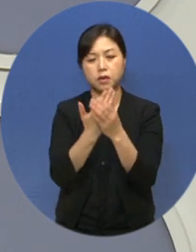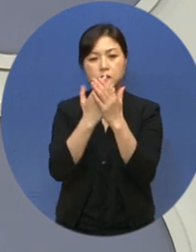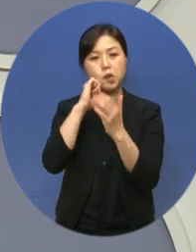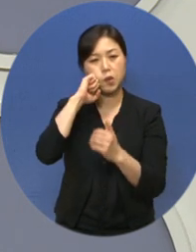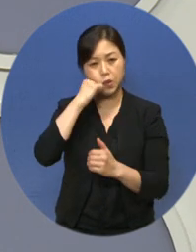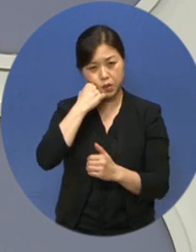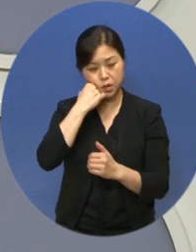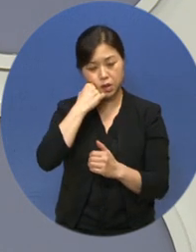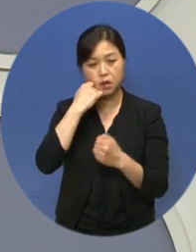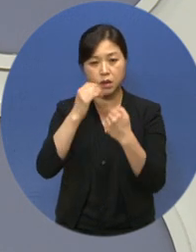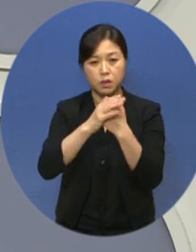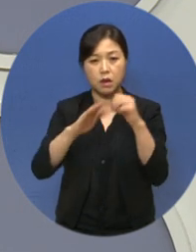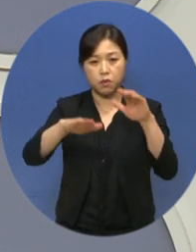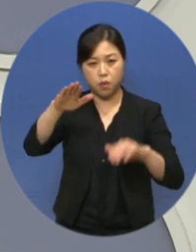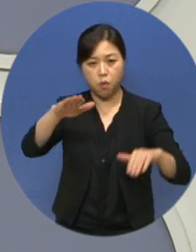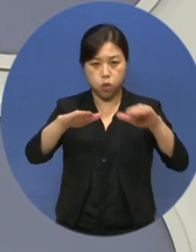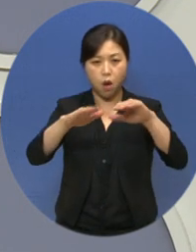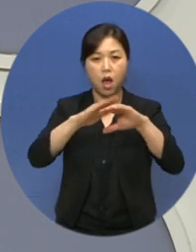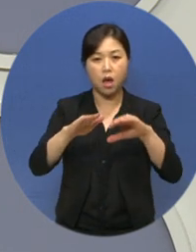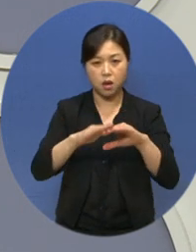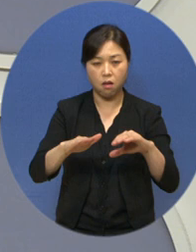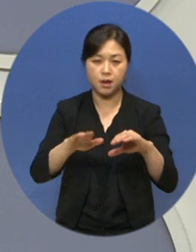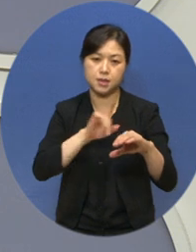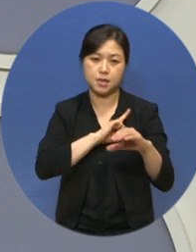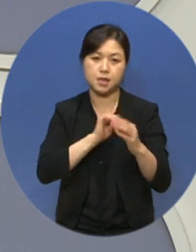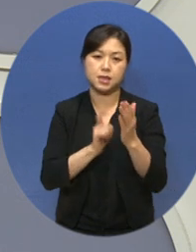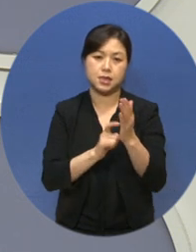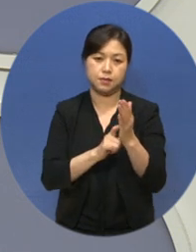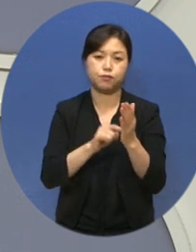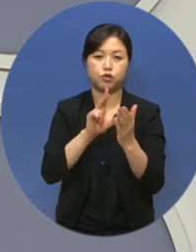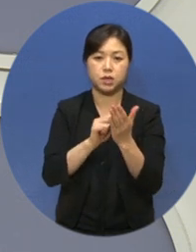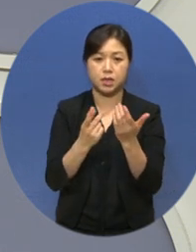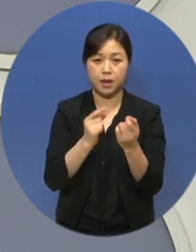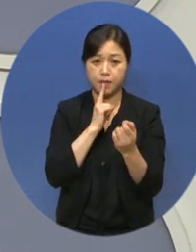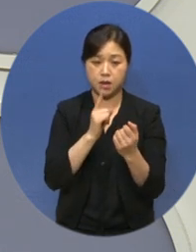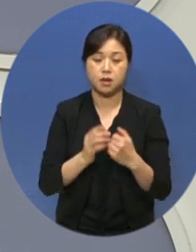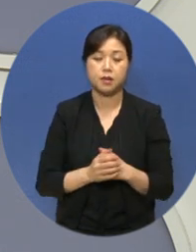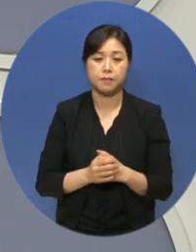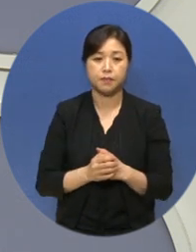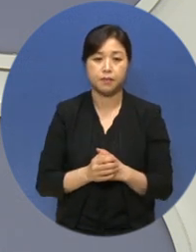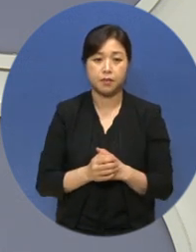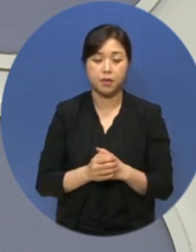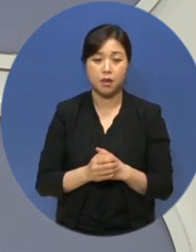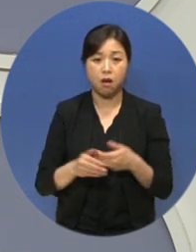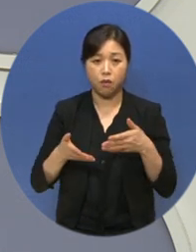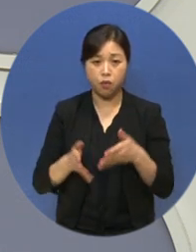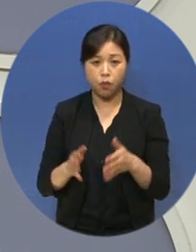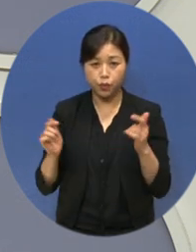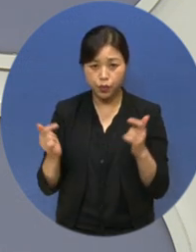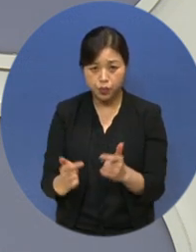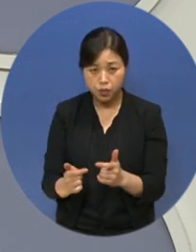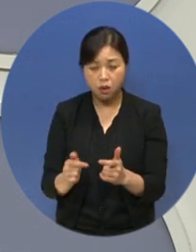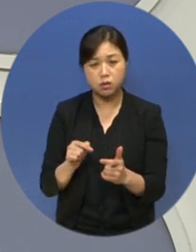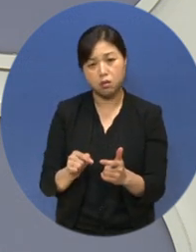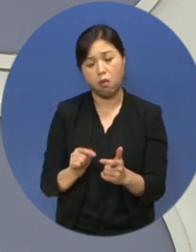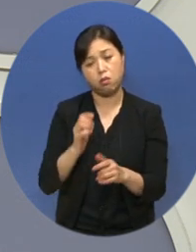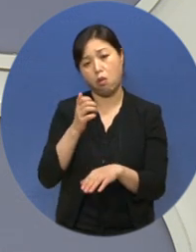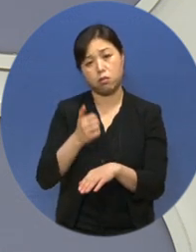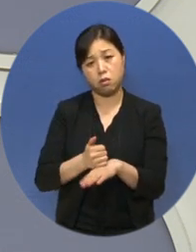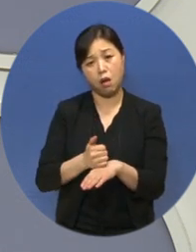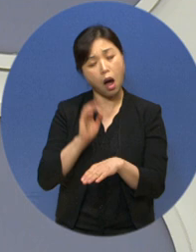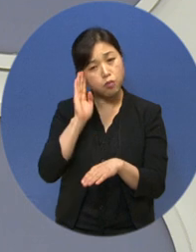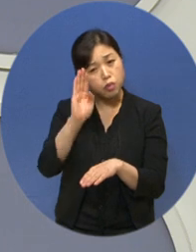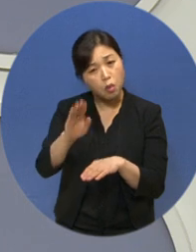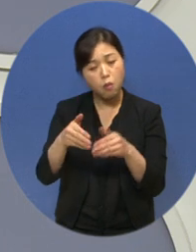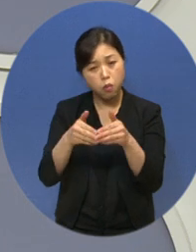사양 국가에서도 문제가 가장 시급한 문제다 않은 말씀 드리구요 예 저출산 문제는 뭐 우리가 이대로 가면 소멸